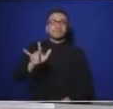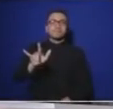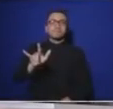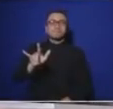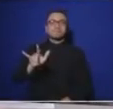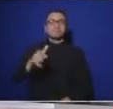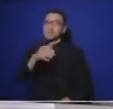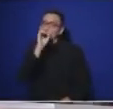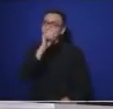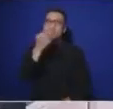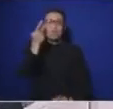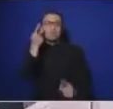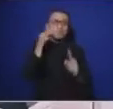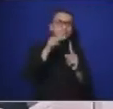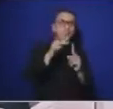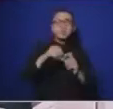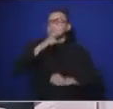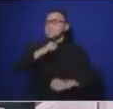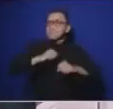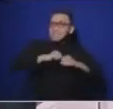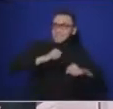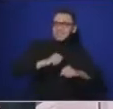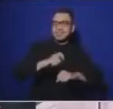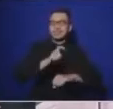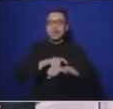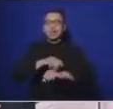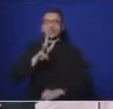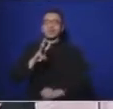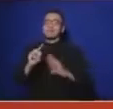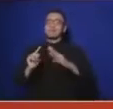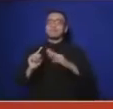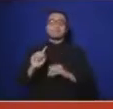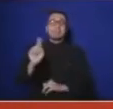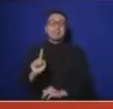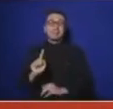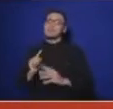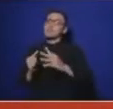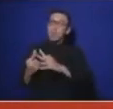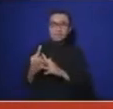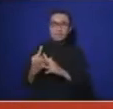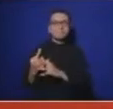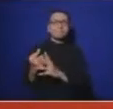menyampaikan visi-misinya. Waktu 3 menit dimulai saat Bapak berbicara. Silakan.